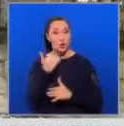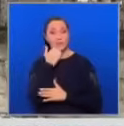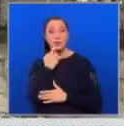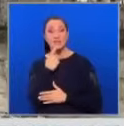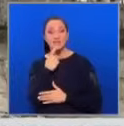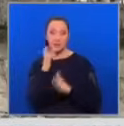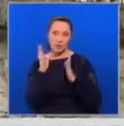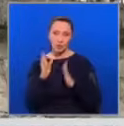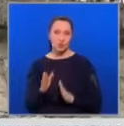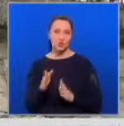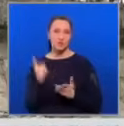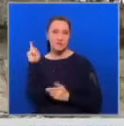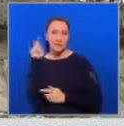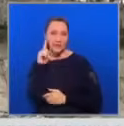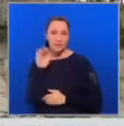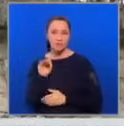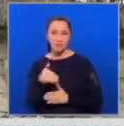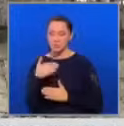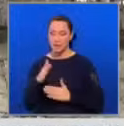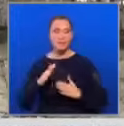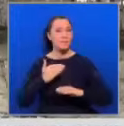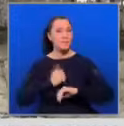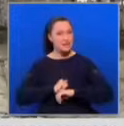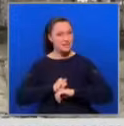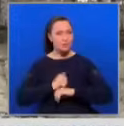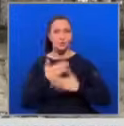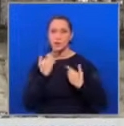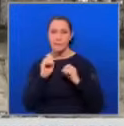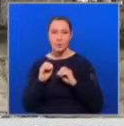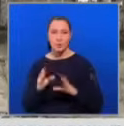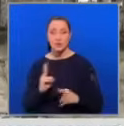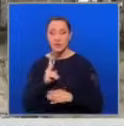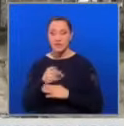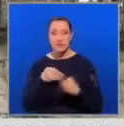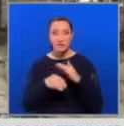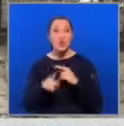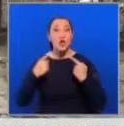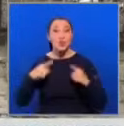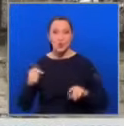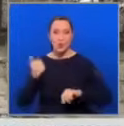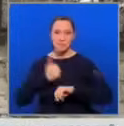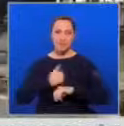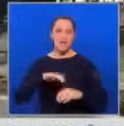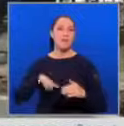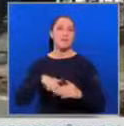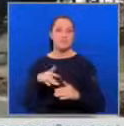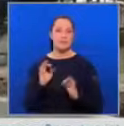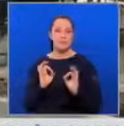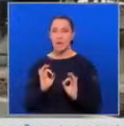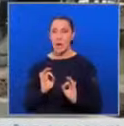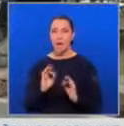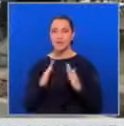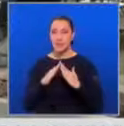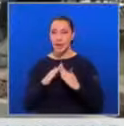завет са категорични че всеки ден ще бъдат пред кметството като няма да допуснат да влезе вътре друг кметски наместник така